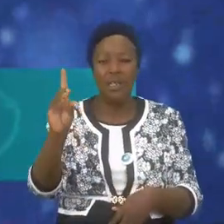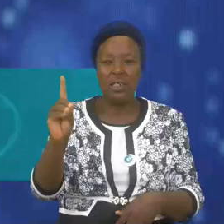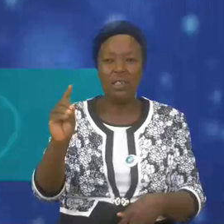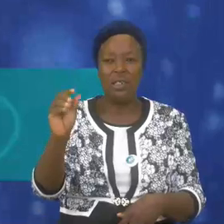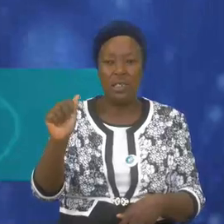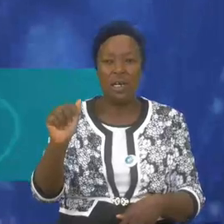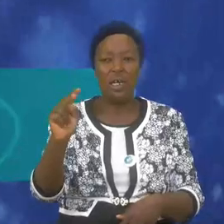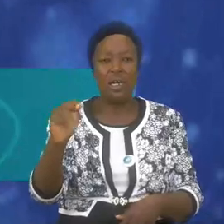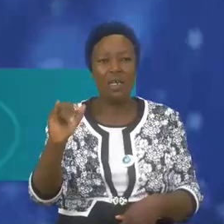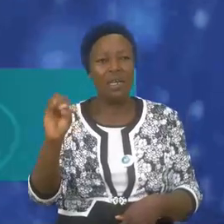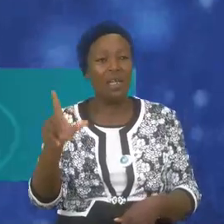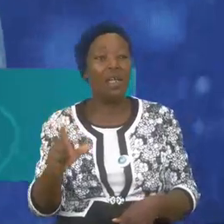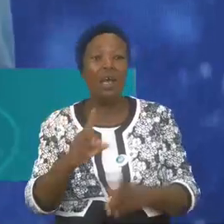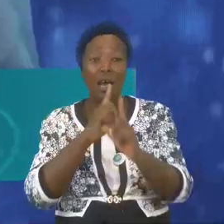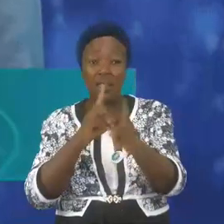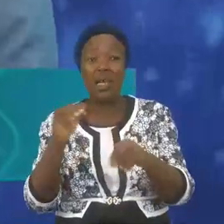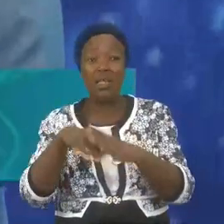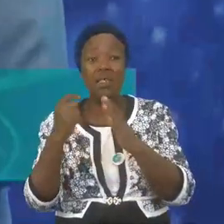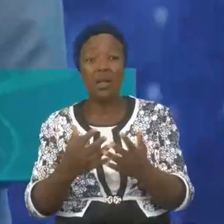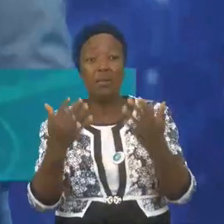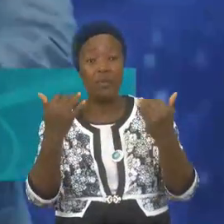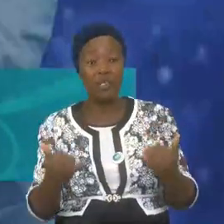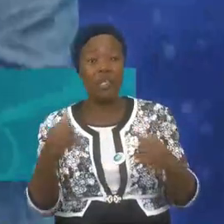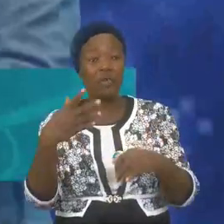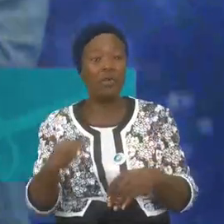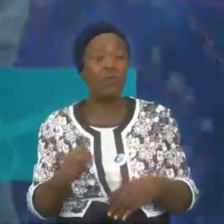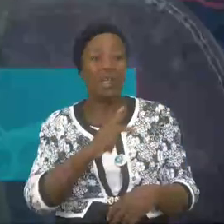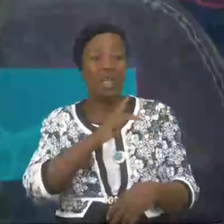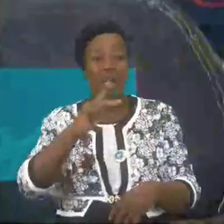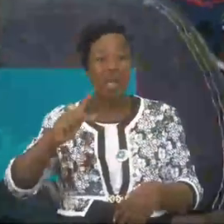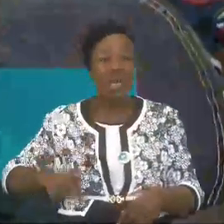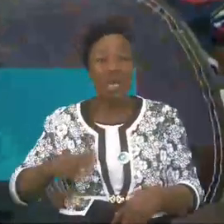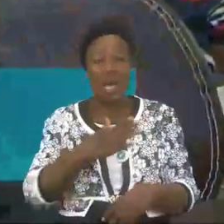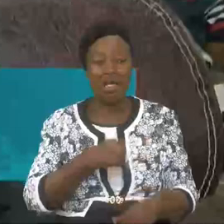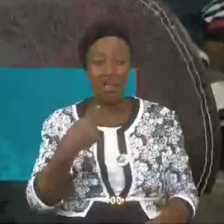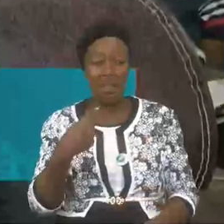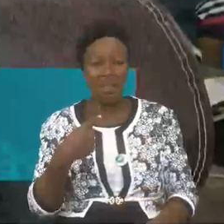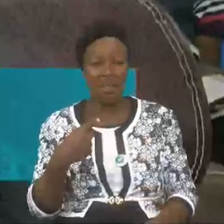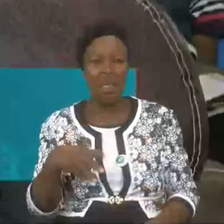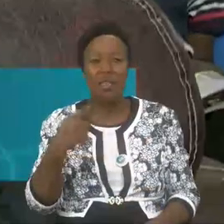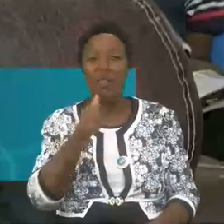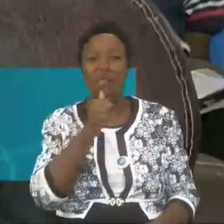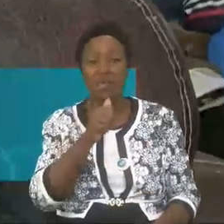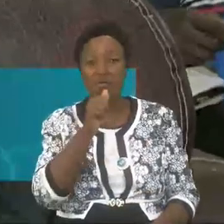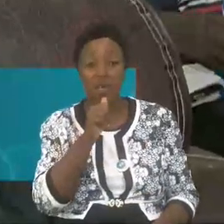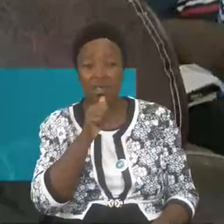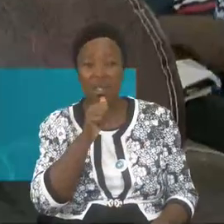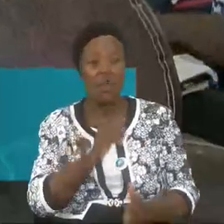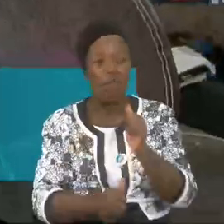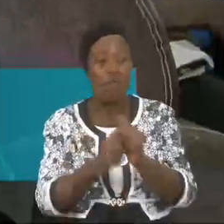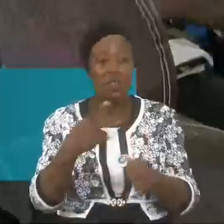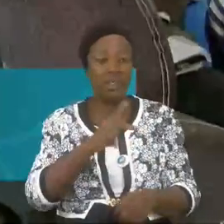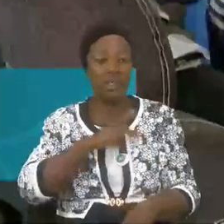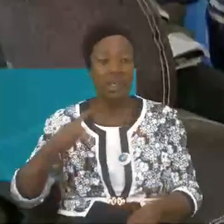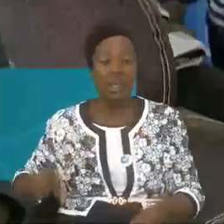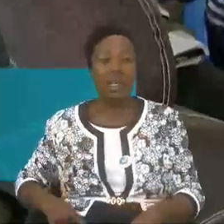Daniel répondit en présence du roi et dit: ce que le roi